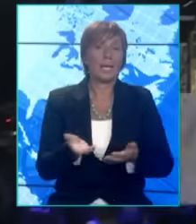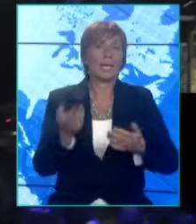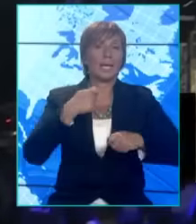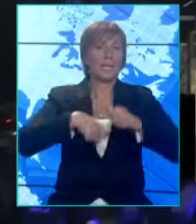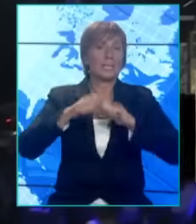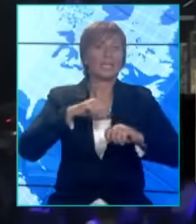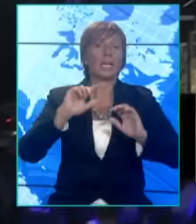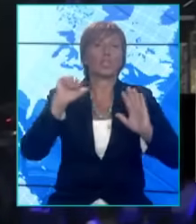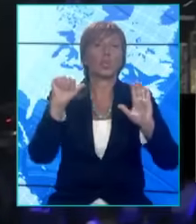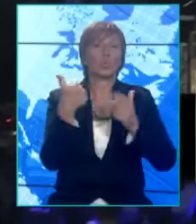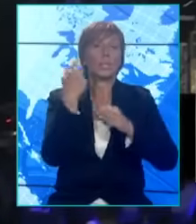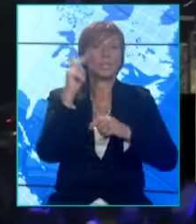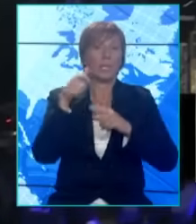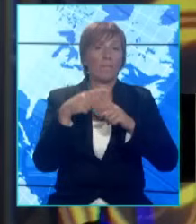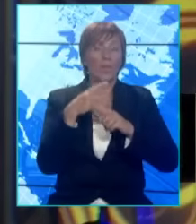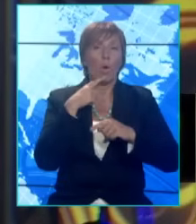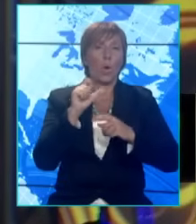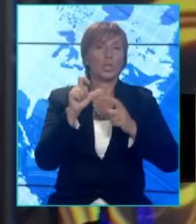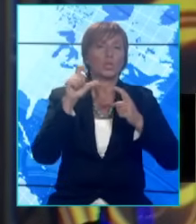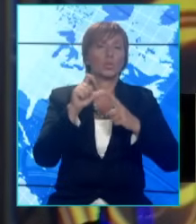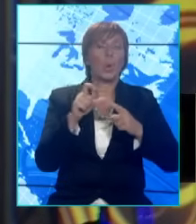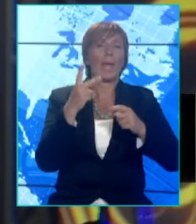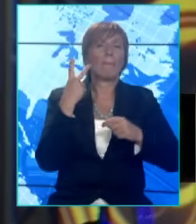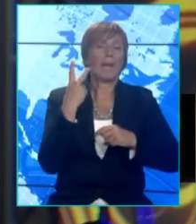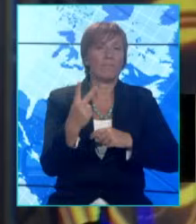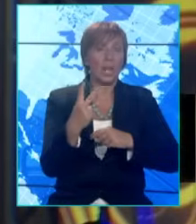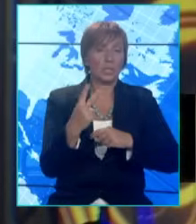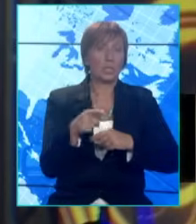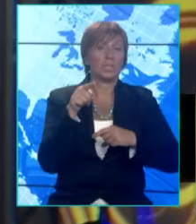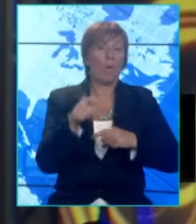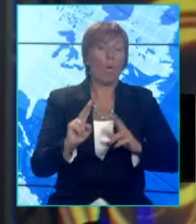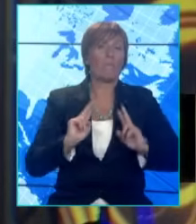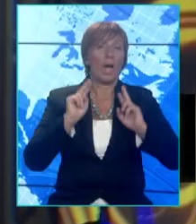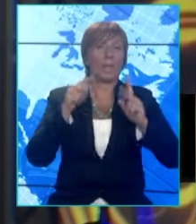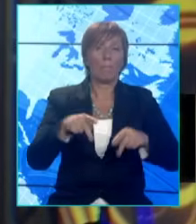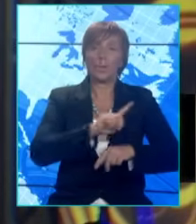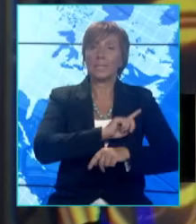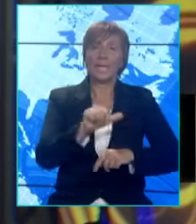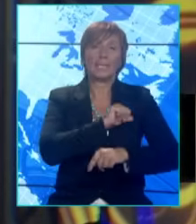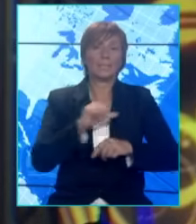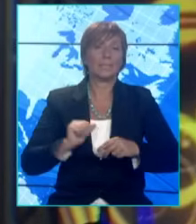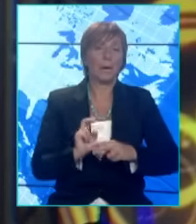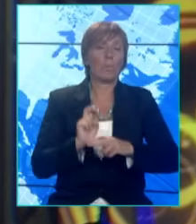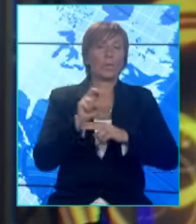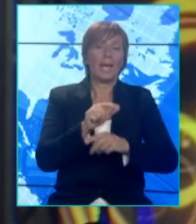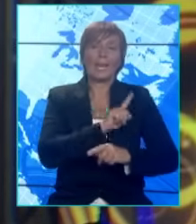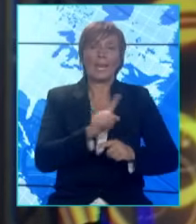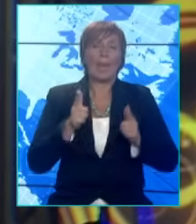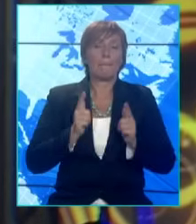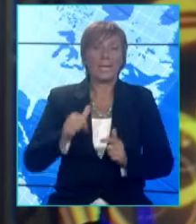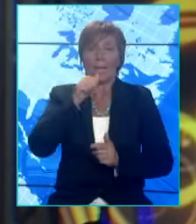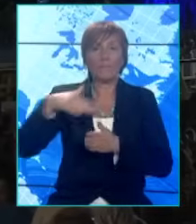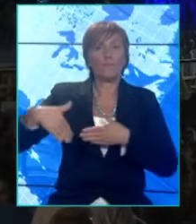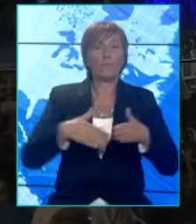Izgrađen u 16. stoljeću od strane Sulejmana Veličanstvenog, ovaj most ne samo da prelazi nemirne vode